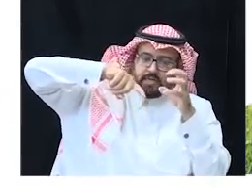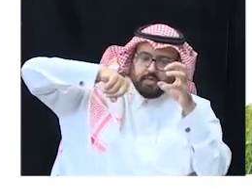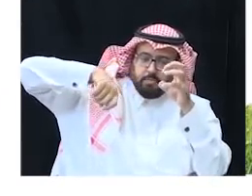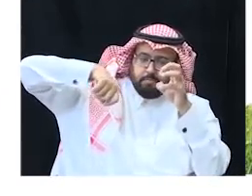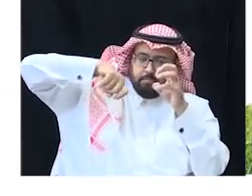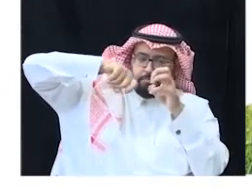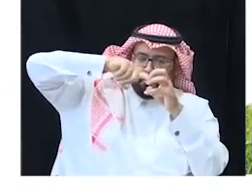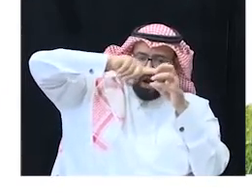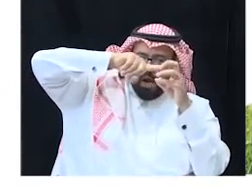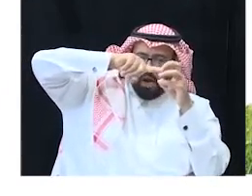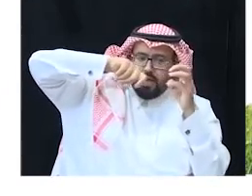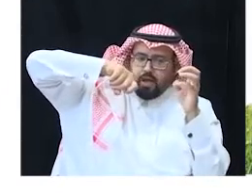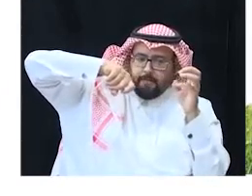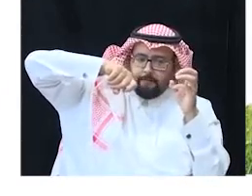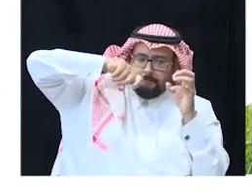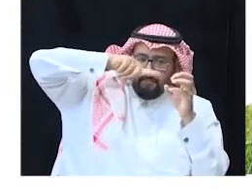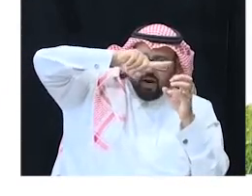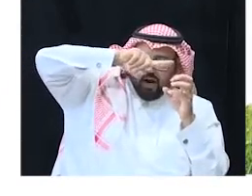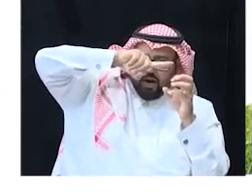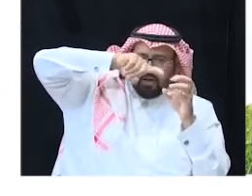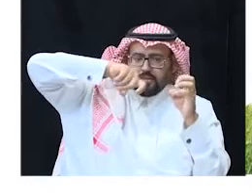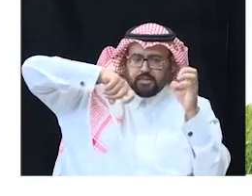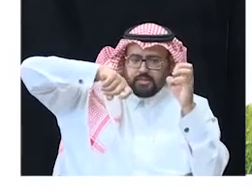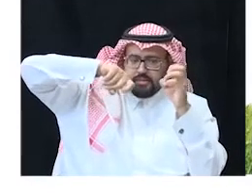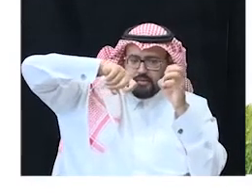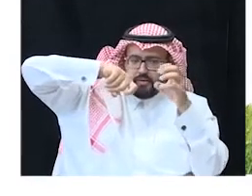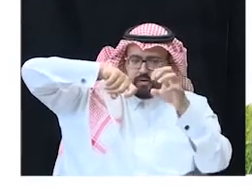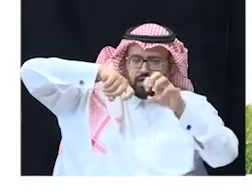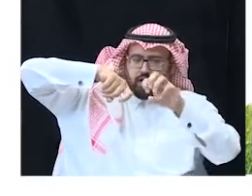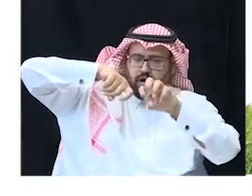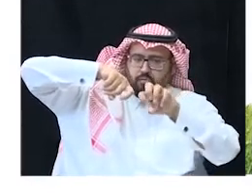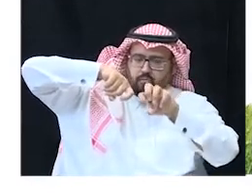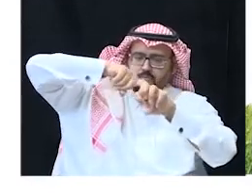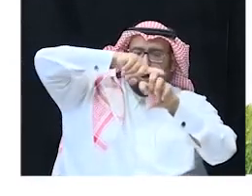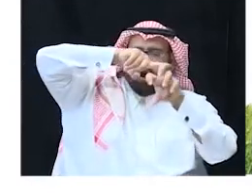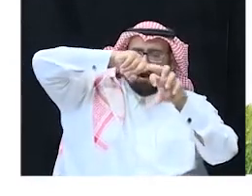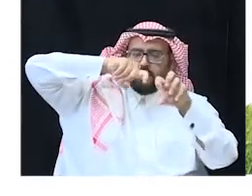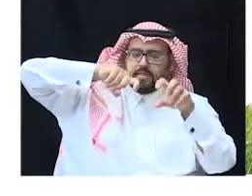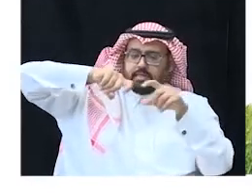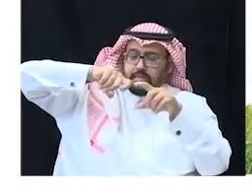الكرة. ما الذي يحرك الأجسام؟